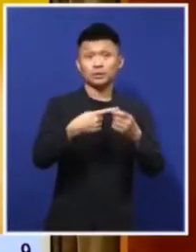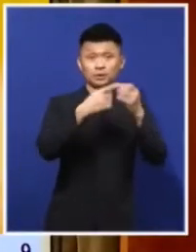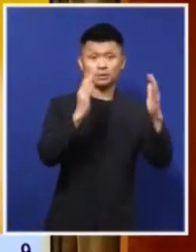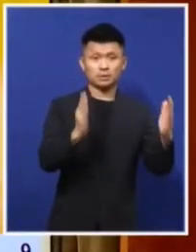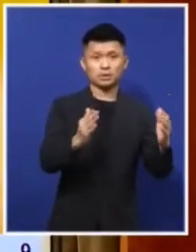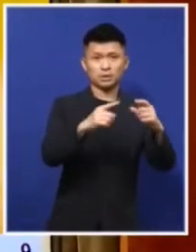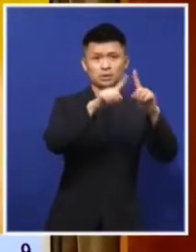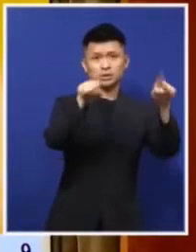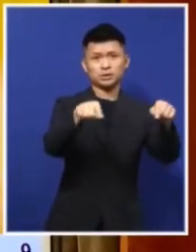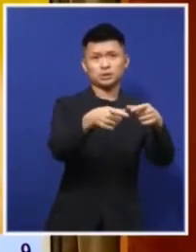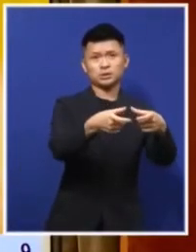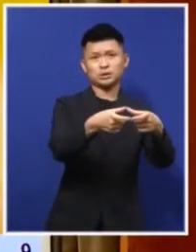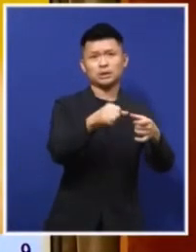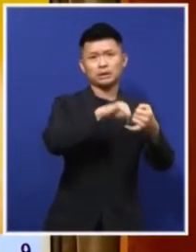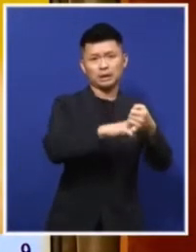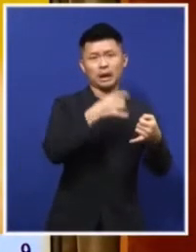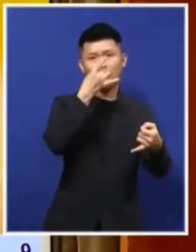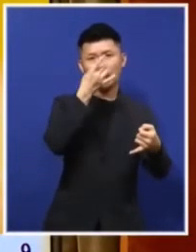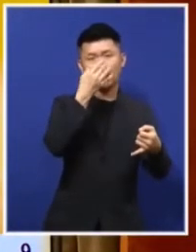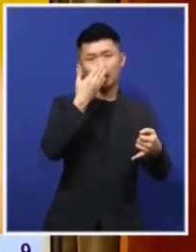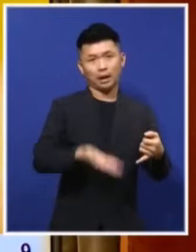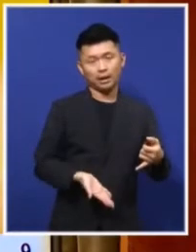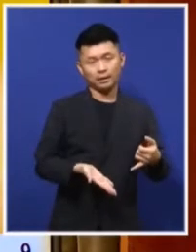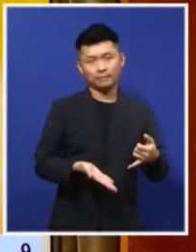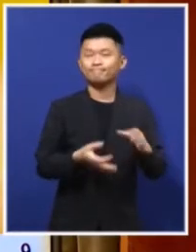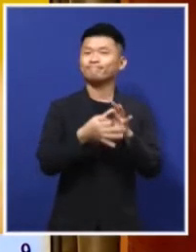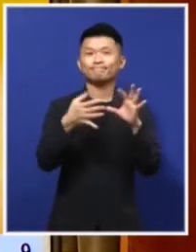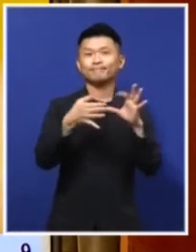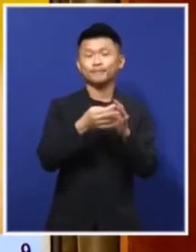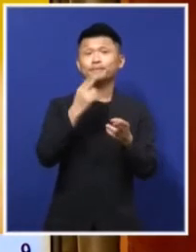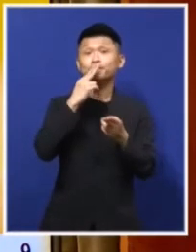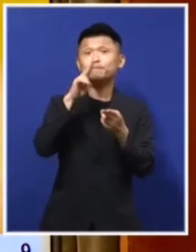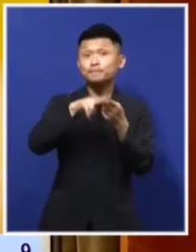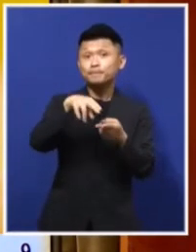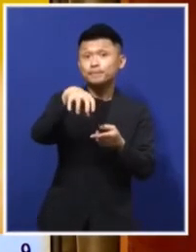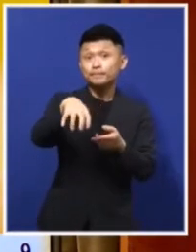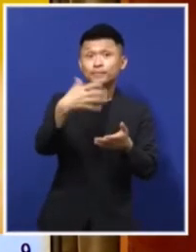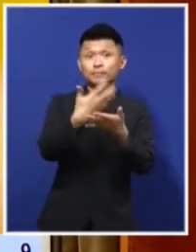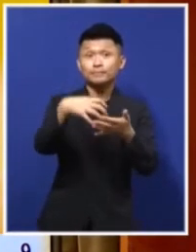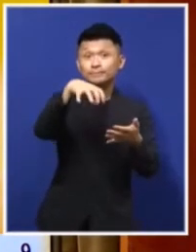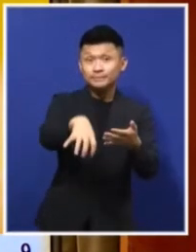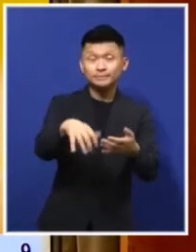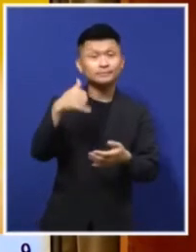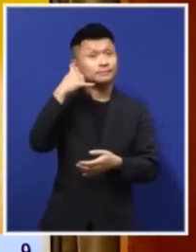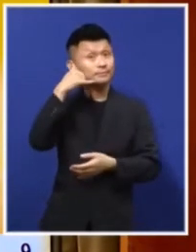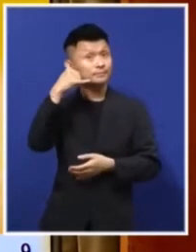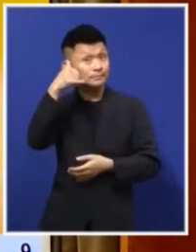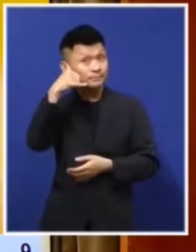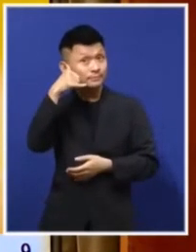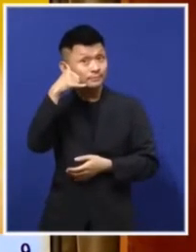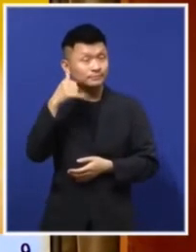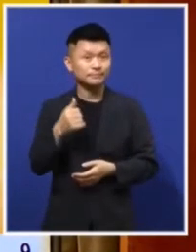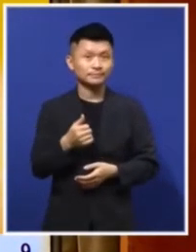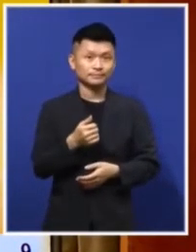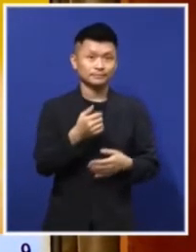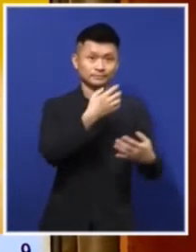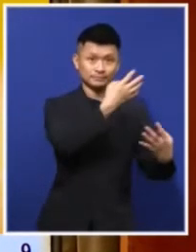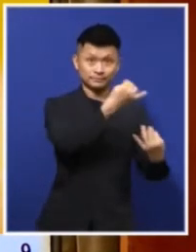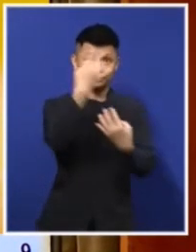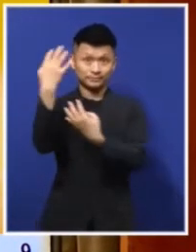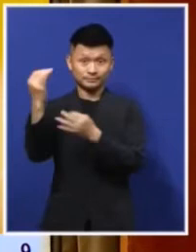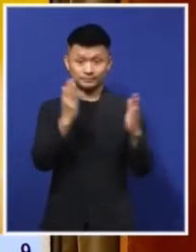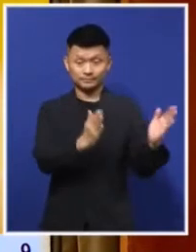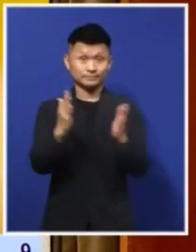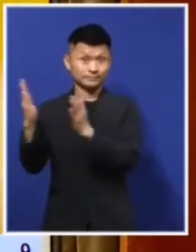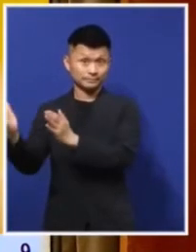有预定到，那也没有关系，因为邮政的网站跟电话 在这两个就是 T 四中间有